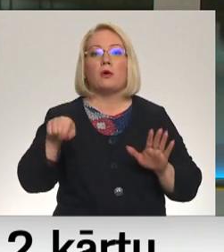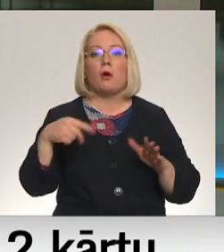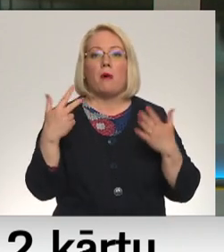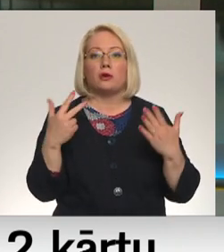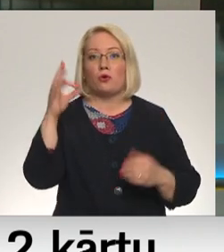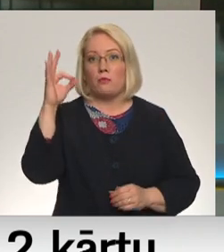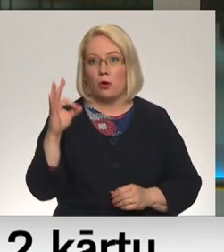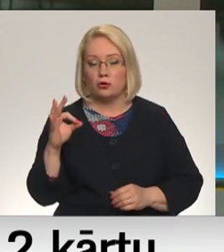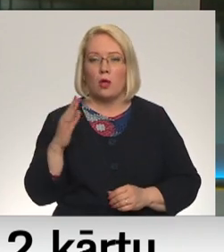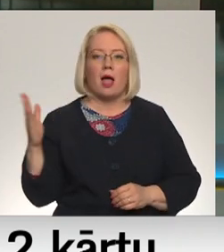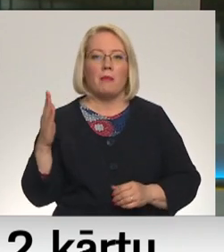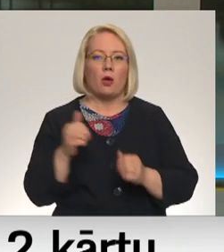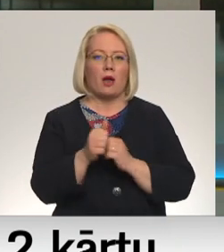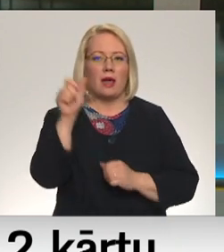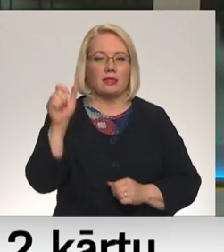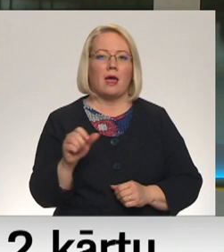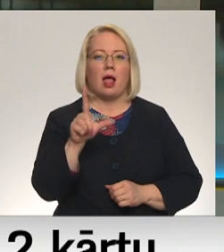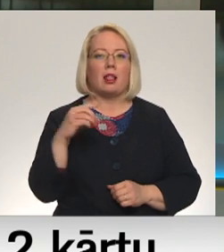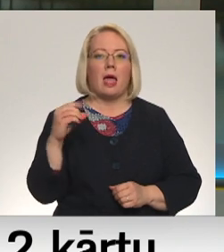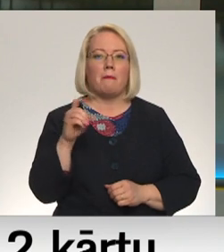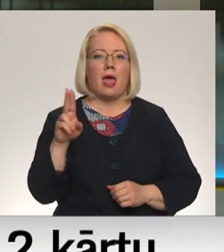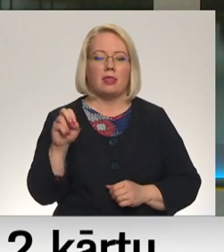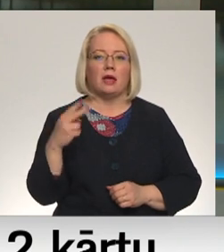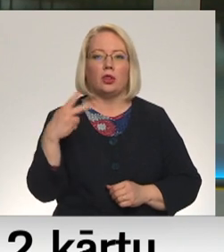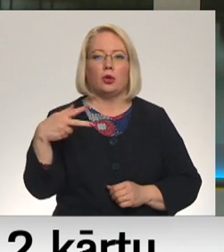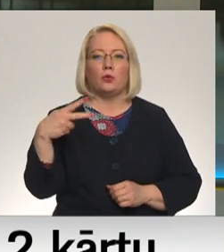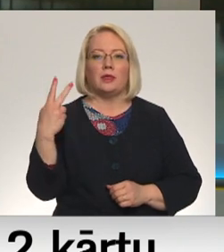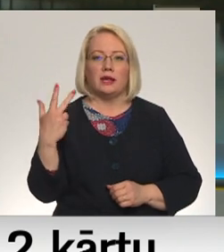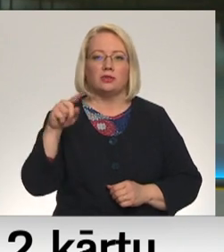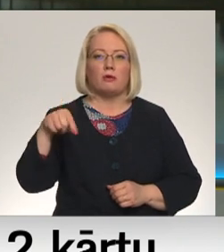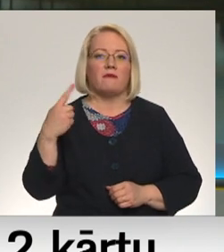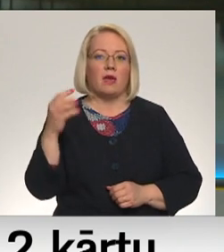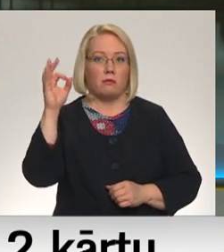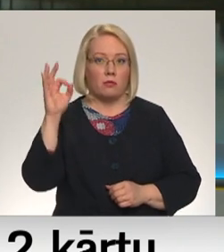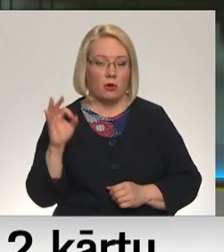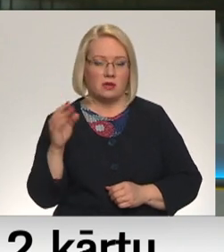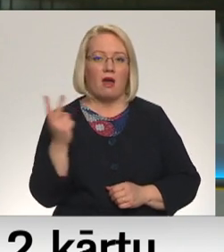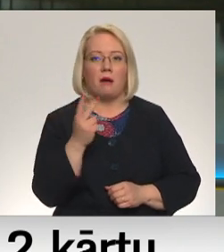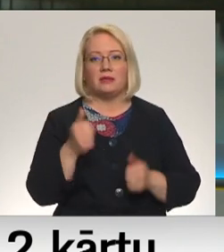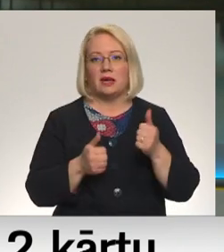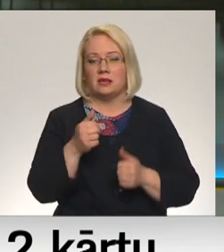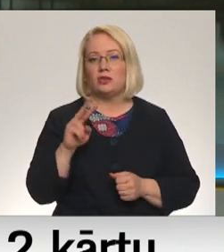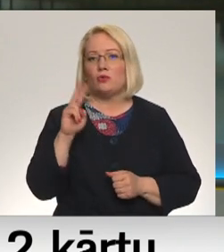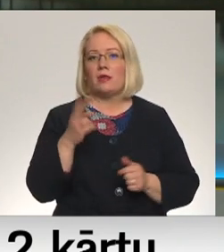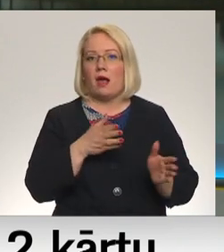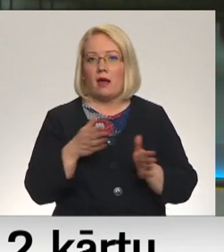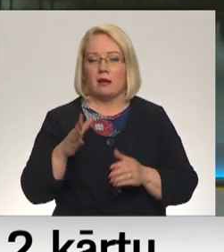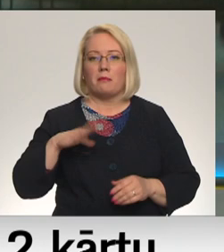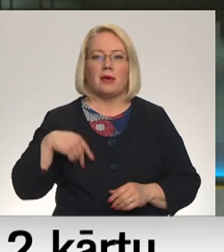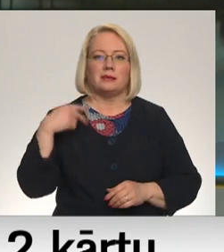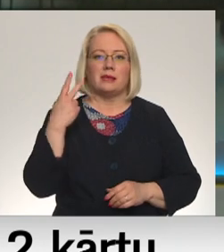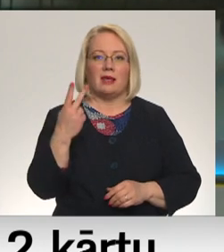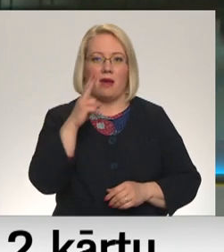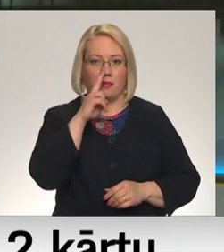27,8% un labējo kandidāti Marine Le Pen 23,1%. Viņi sacentīsies vēlēšana otrajā kārtā pēc divām nedēļām.